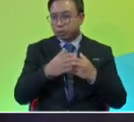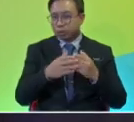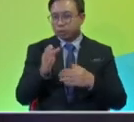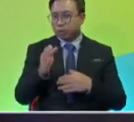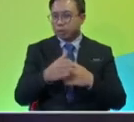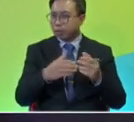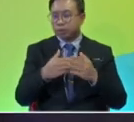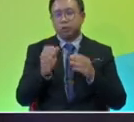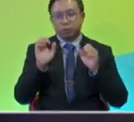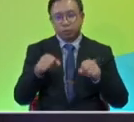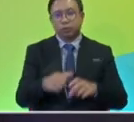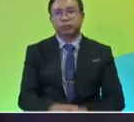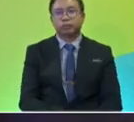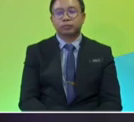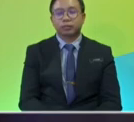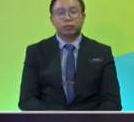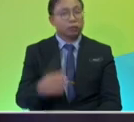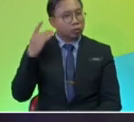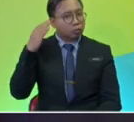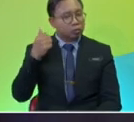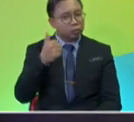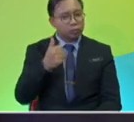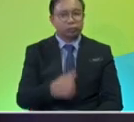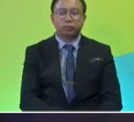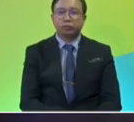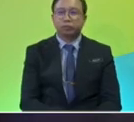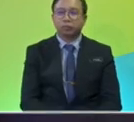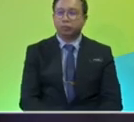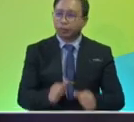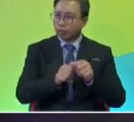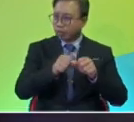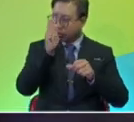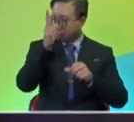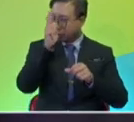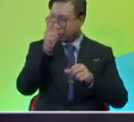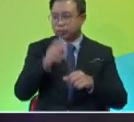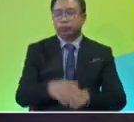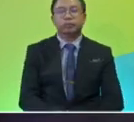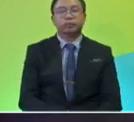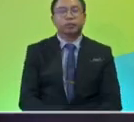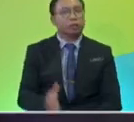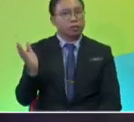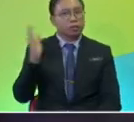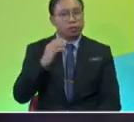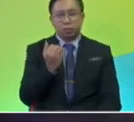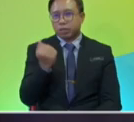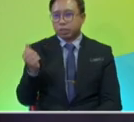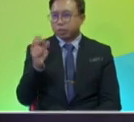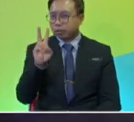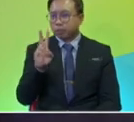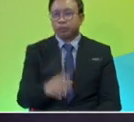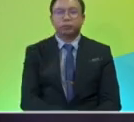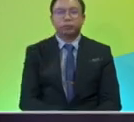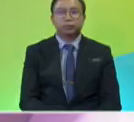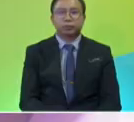dia bila kita dengar tu macam Oh macam sedap ni bila kita main kan betul ikut okey kita Cuba Cikgu